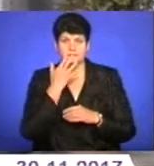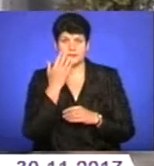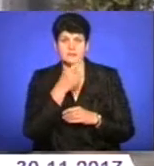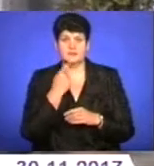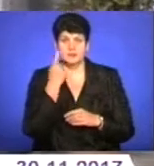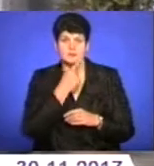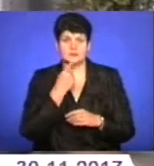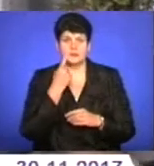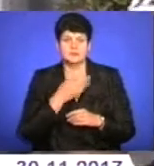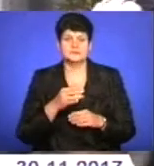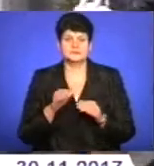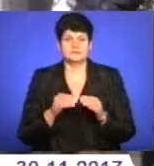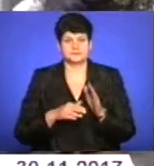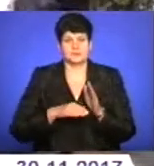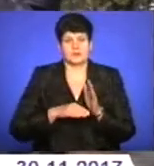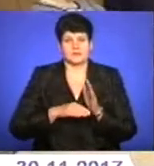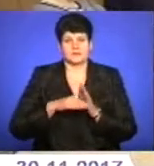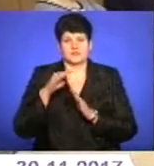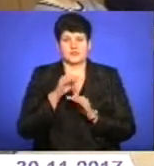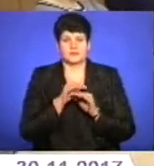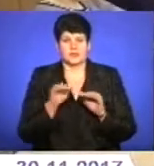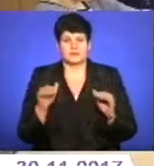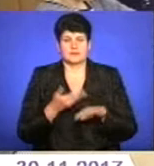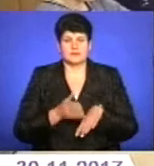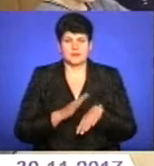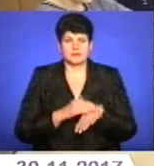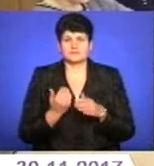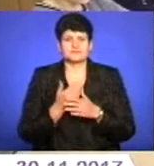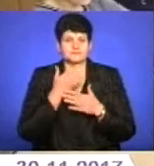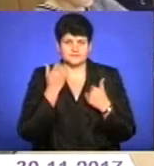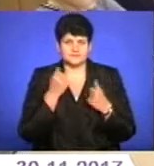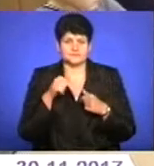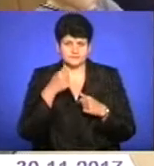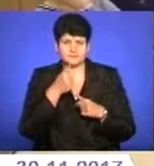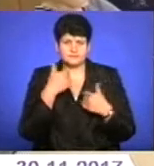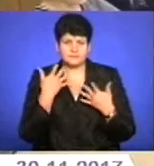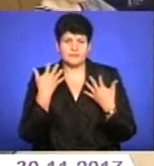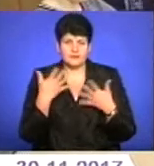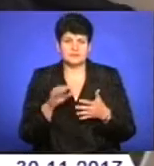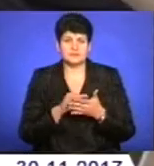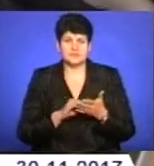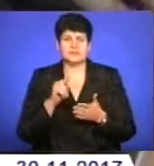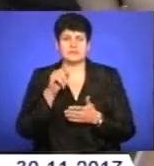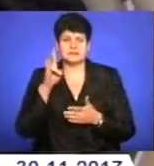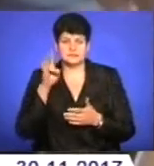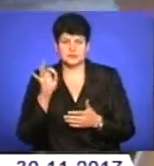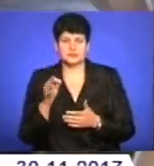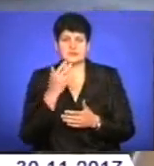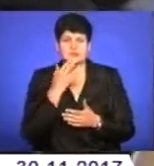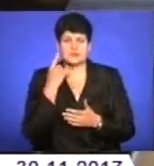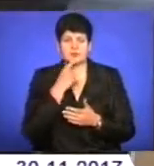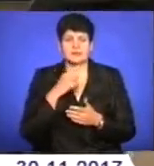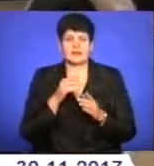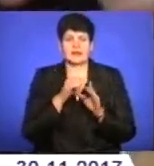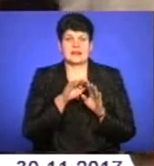тест з підвищеним рівнем складності – не новинка. Адже до цього року учні профільних навчальних закладів складали знос іноземної мови на рівень